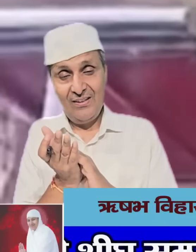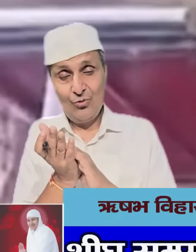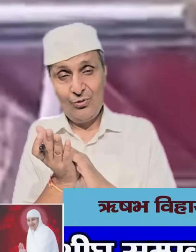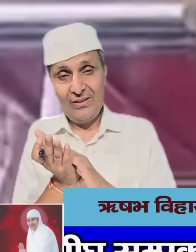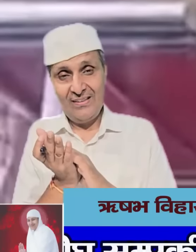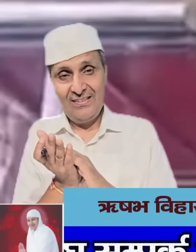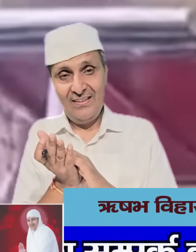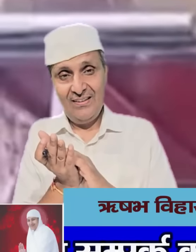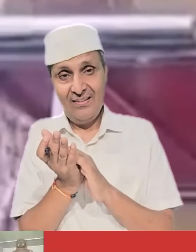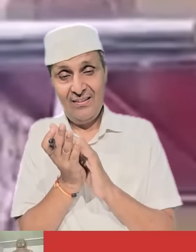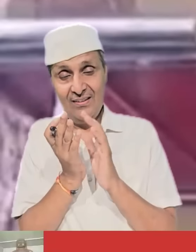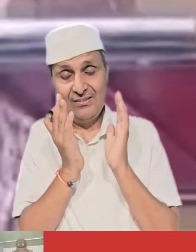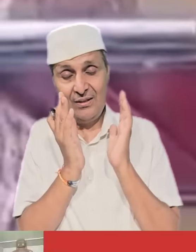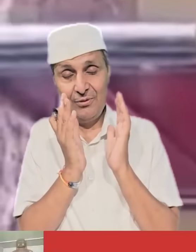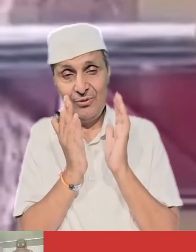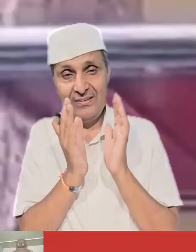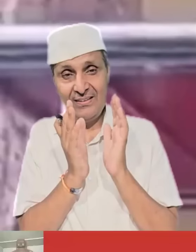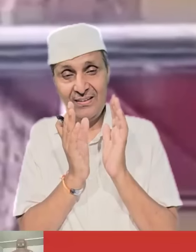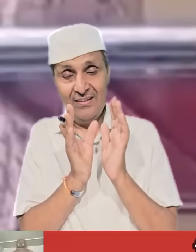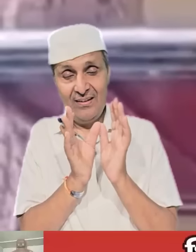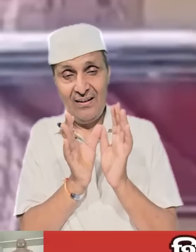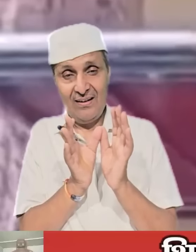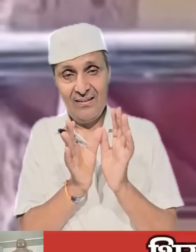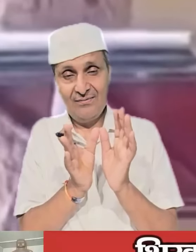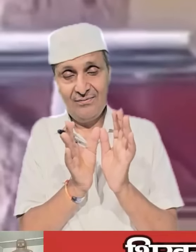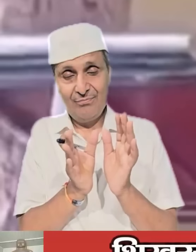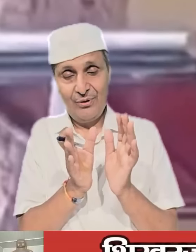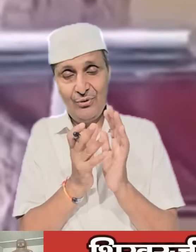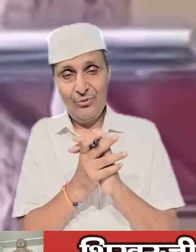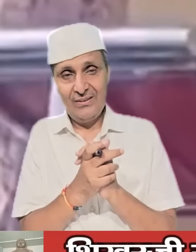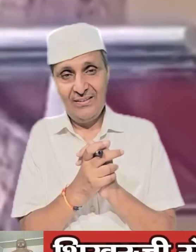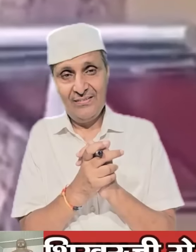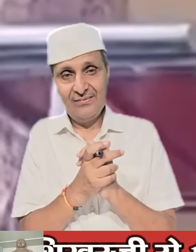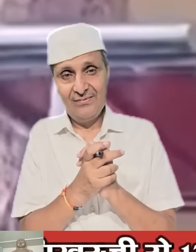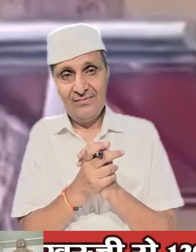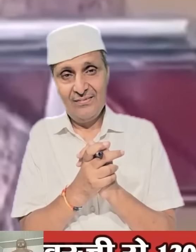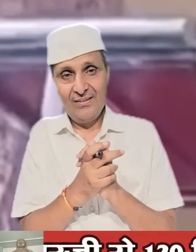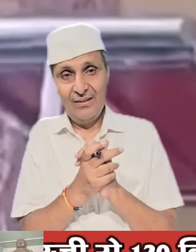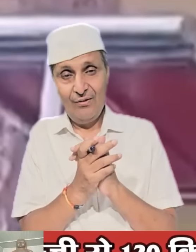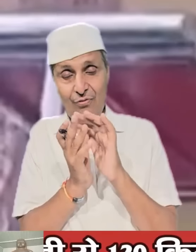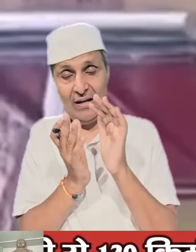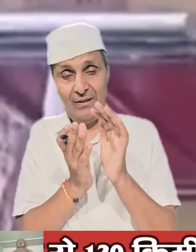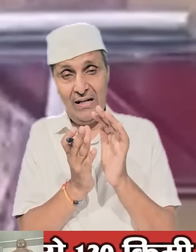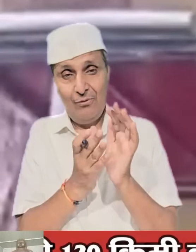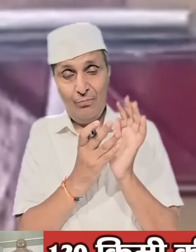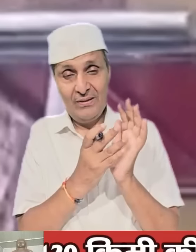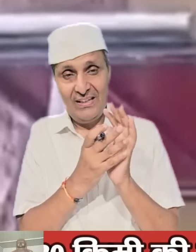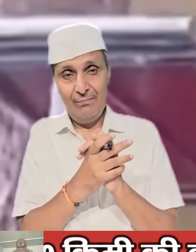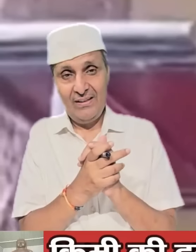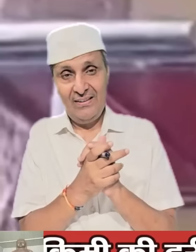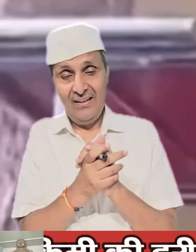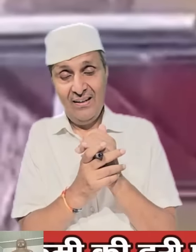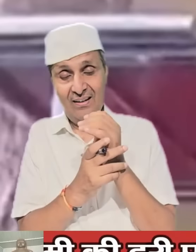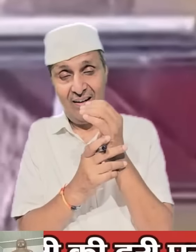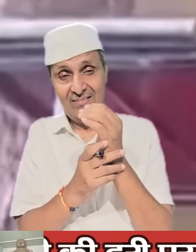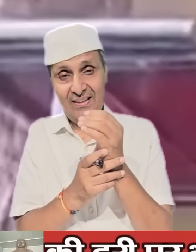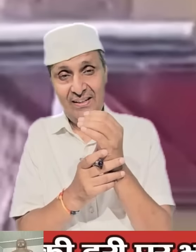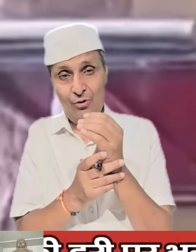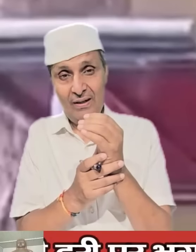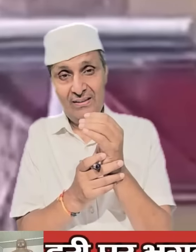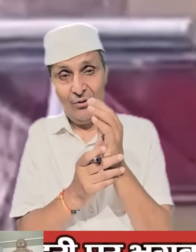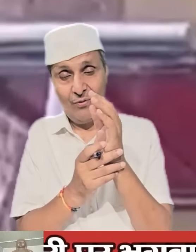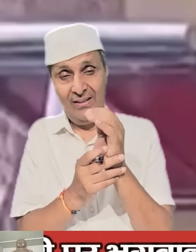65 साल की सुलोचना जैन जी की दम घुटने से मृत्यु हो गई थी। फायर ब्रिगेड भी उनको बचा नहीं पाई थी,